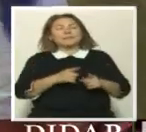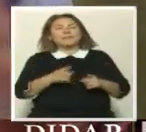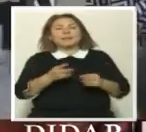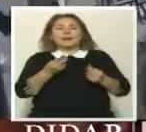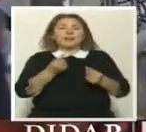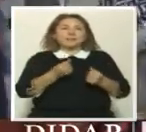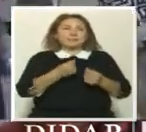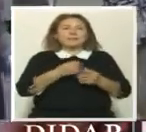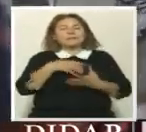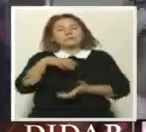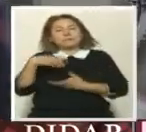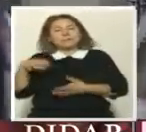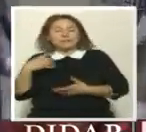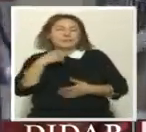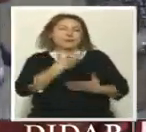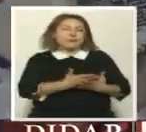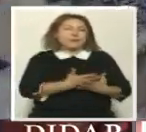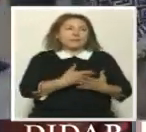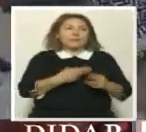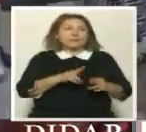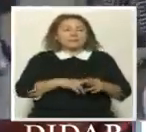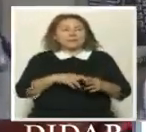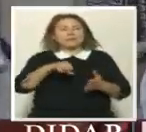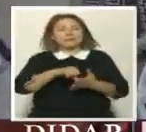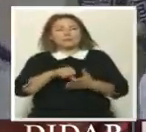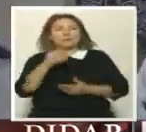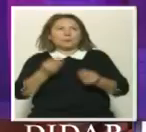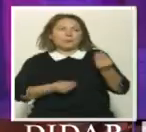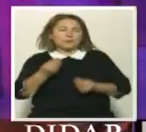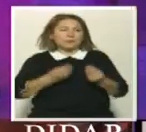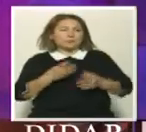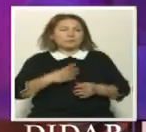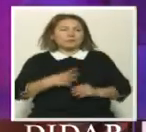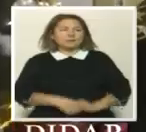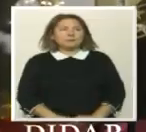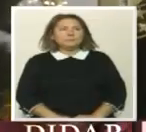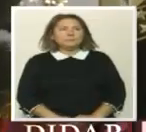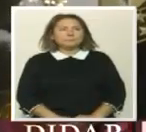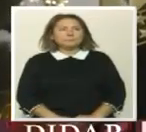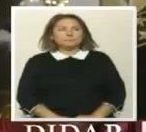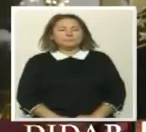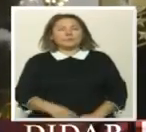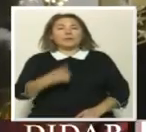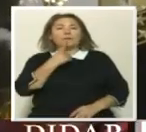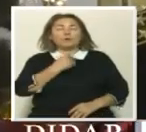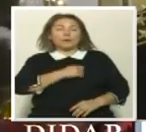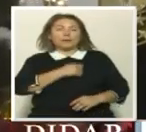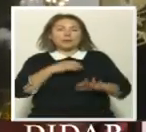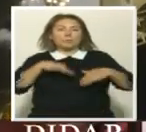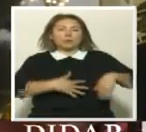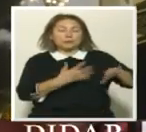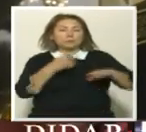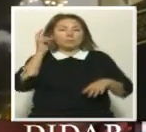Ақшақар және басқа да көптеген ертегі кейіпкерлерінің қатысуымен ойын сауыққа ұласты. Бүгін әскери теңізшілердің балаларына